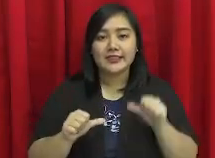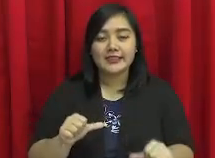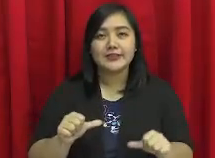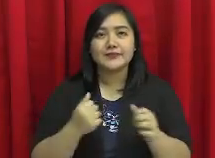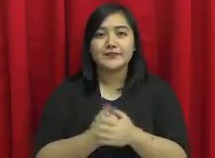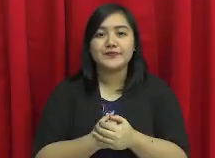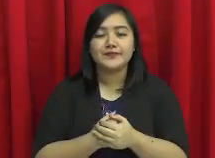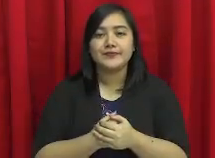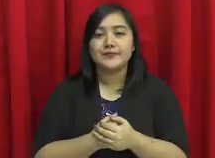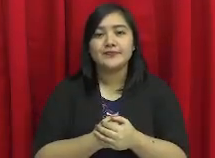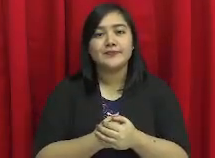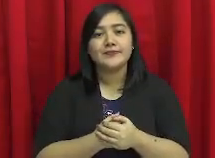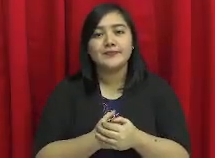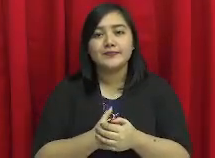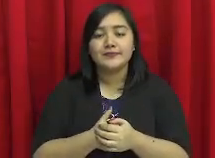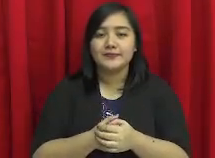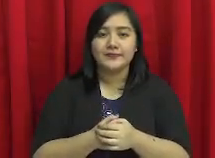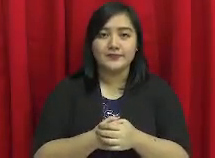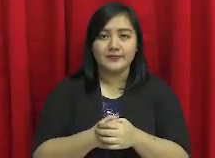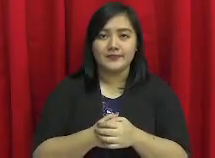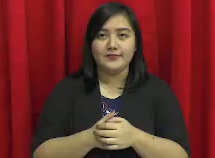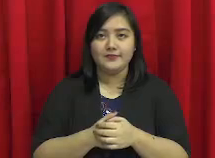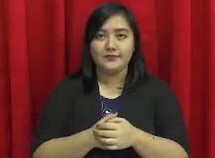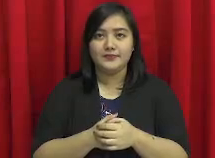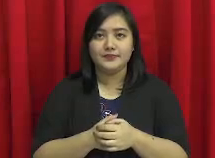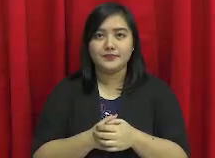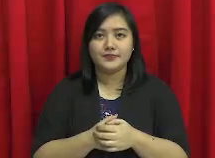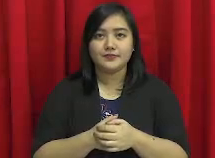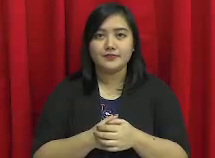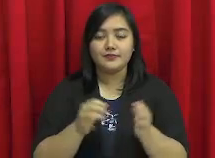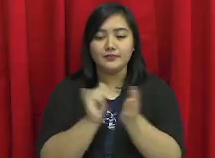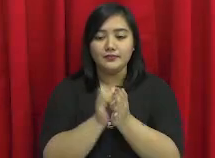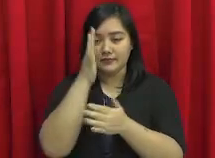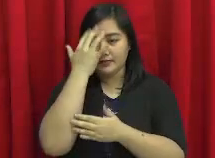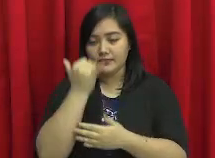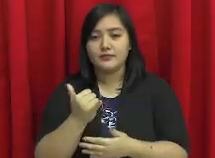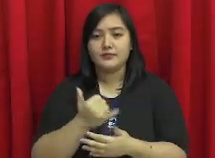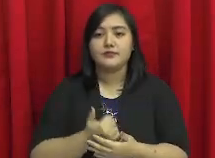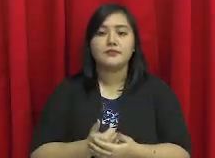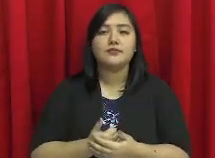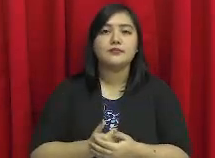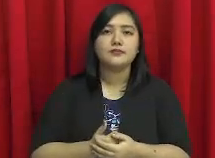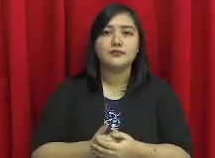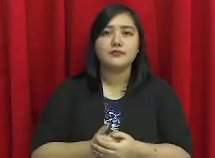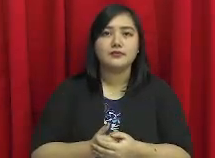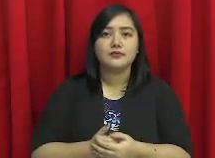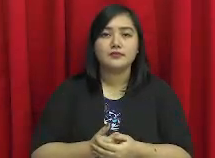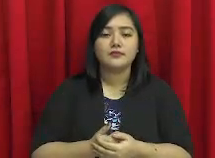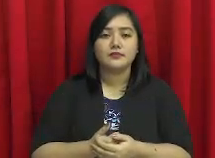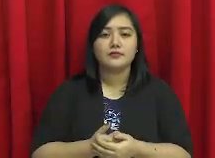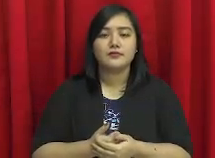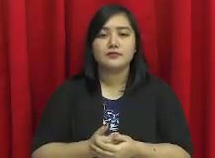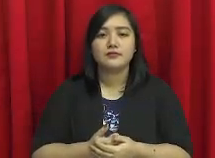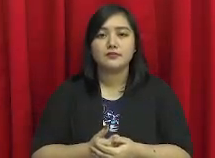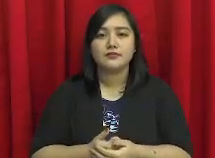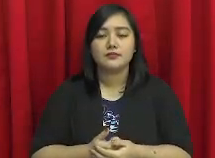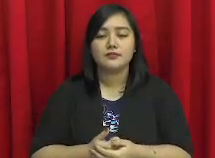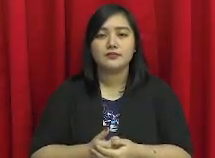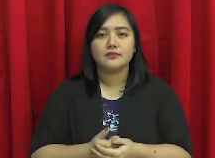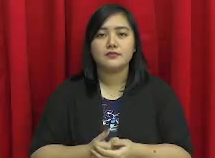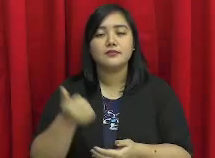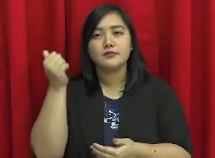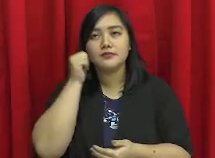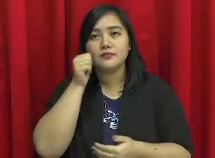mga areas. So, yeah, after this, may mga activity pa. Kaya tandaan natin, mga kapatid, ay patuloy po